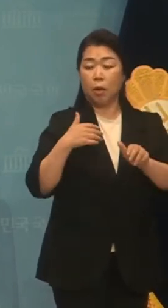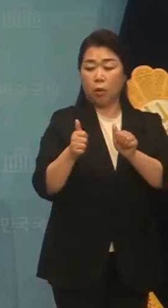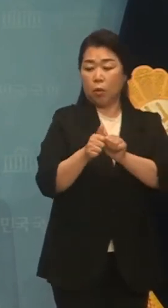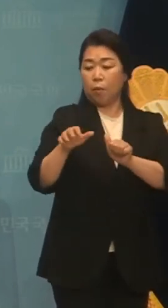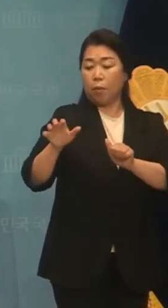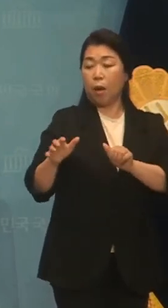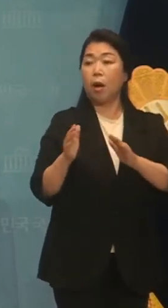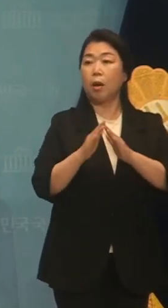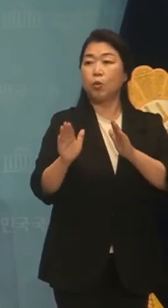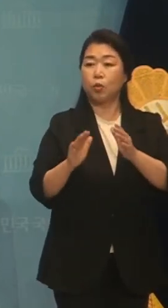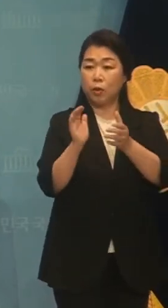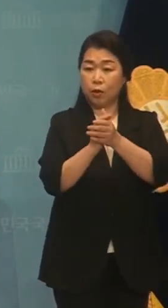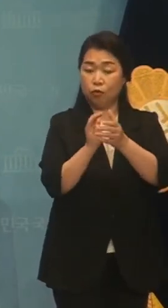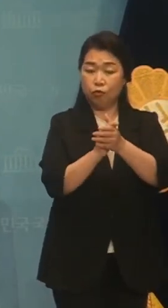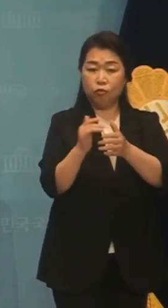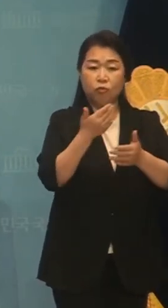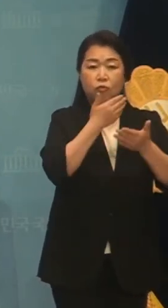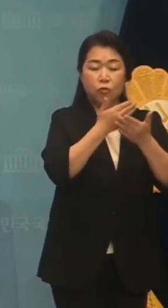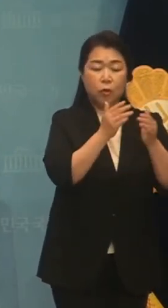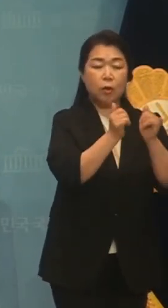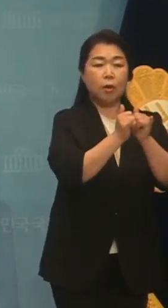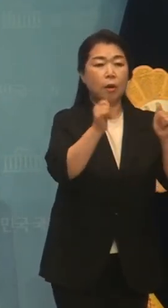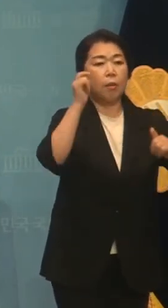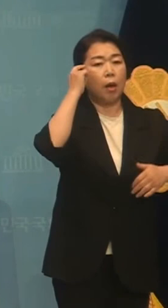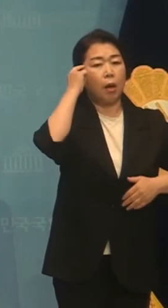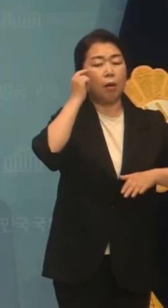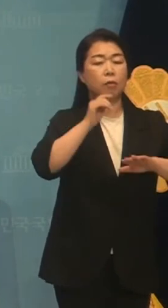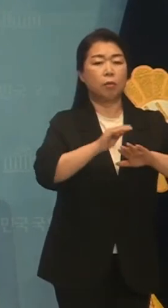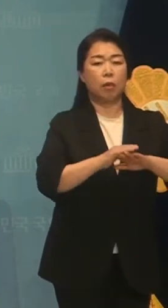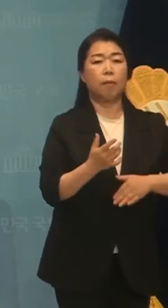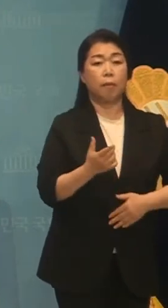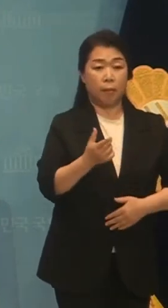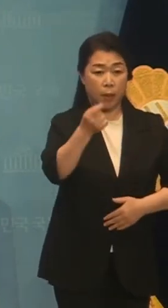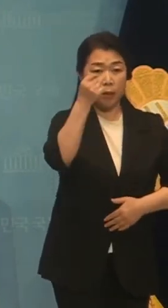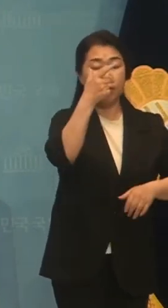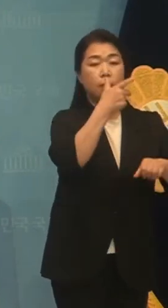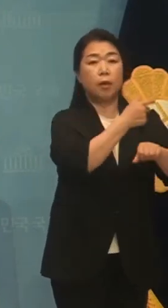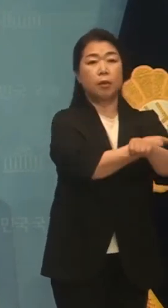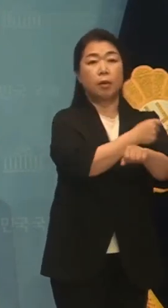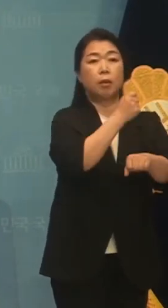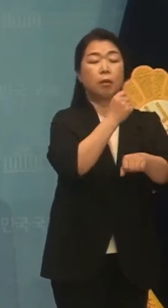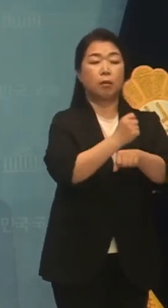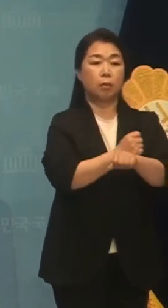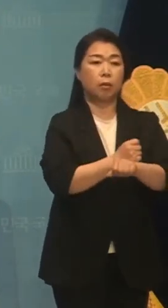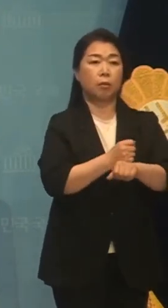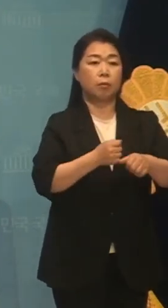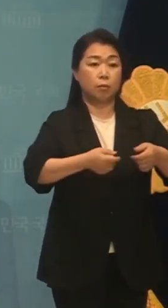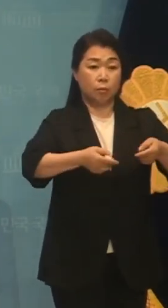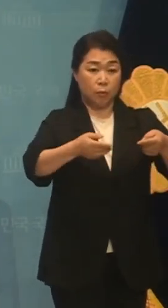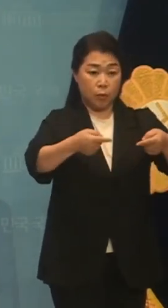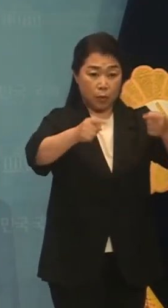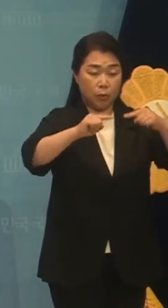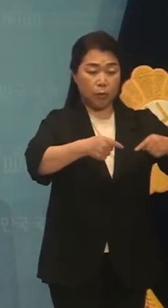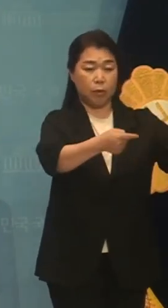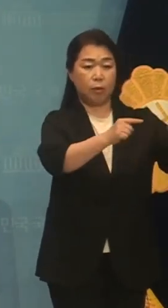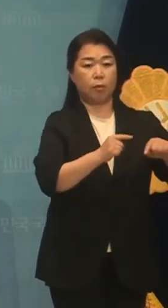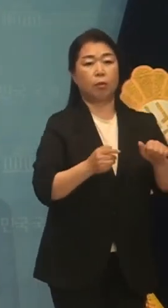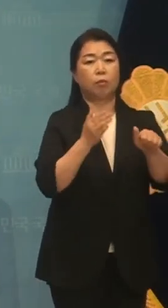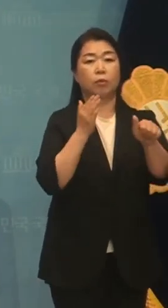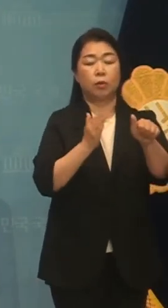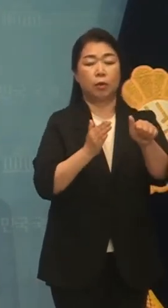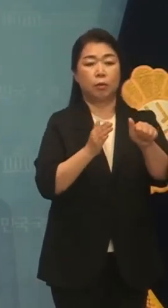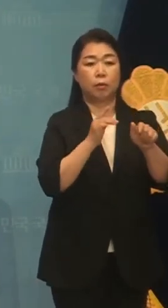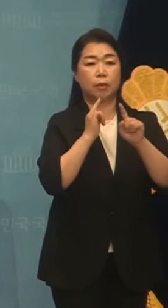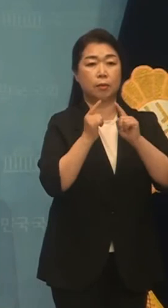옆에 가족들, 친구, 소중한 분들을 생각해서 하루빨리 백신 접종에 적극적으로 임해